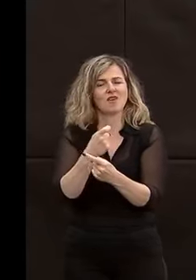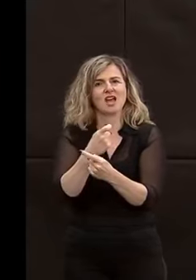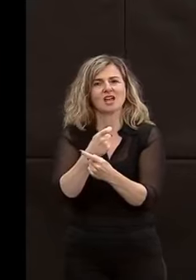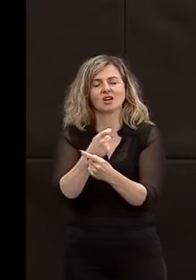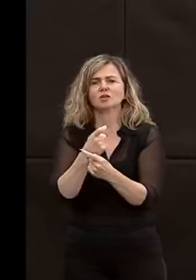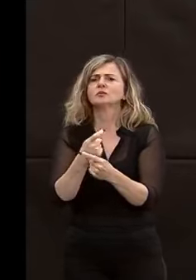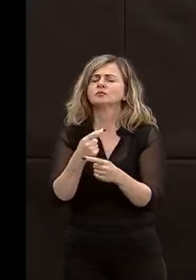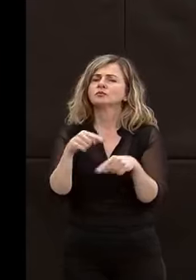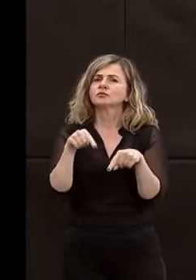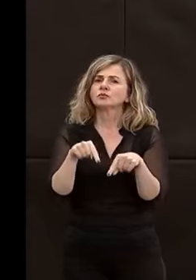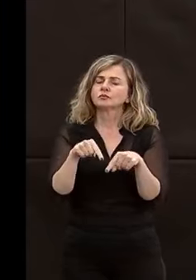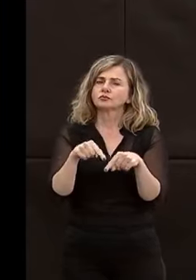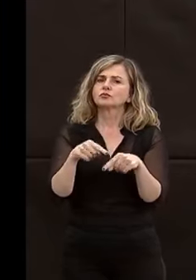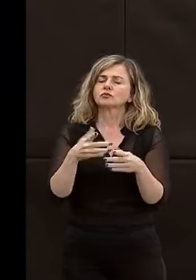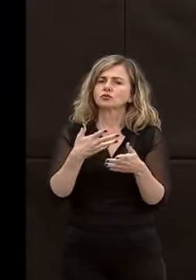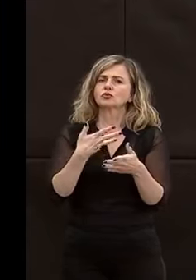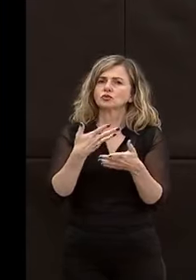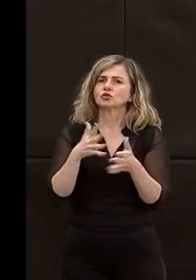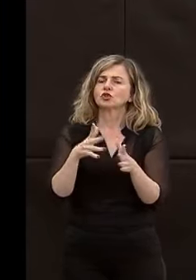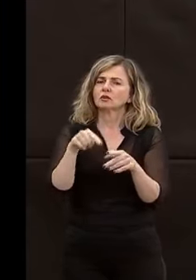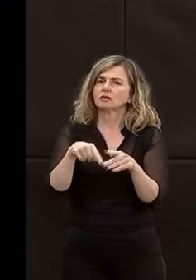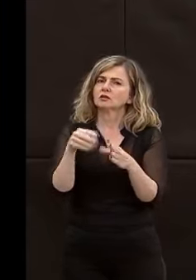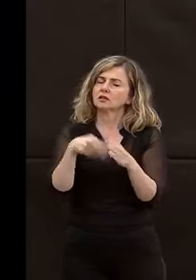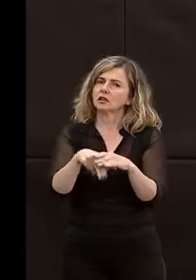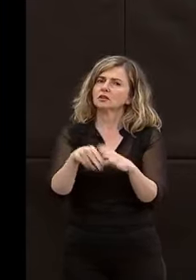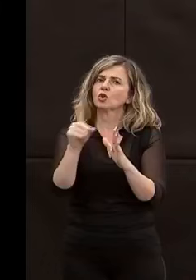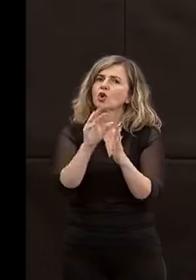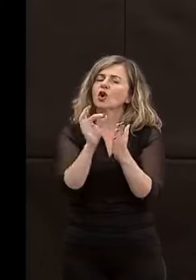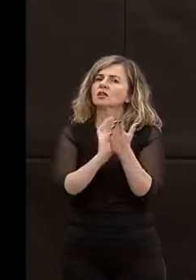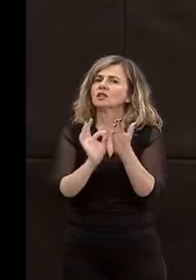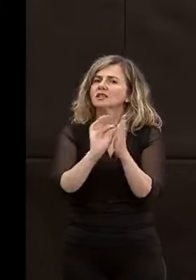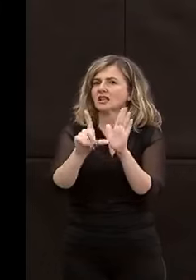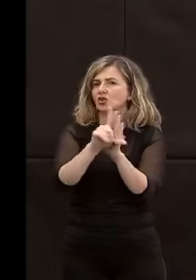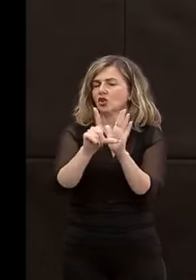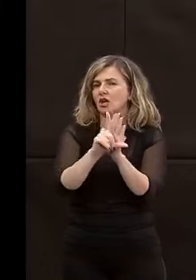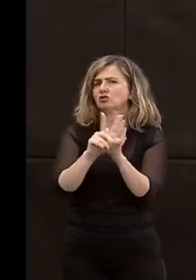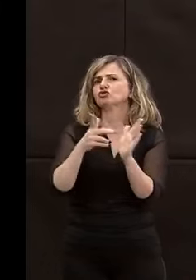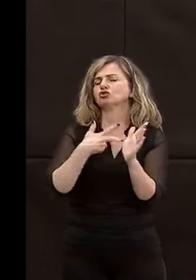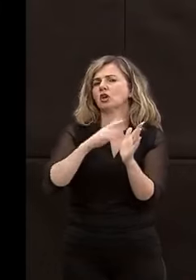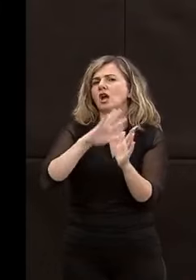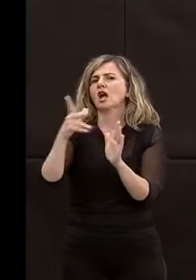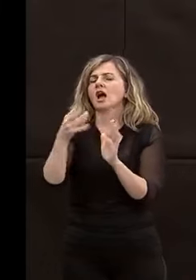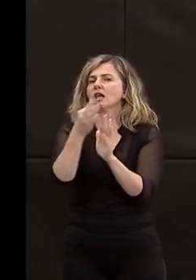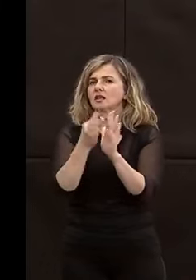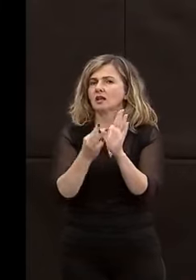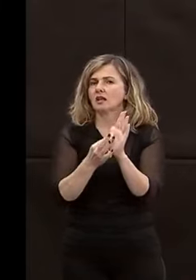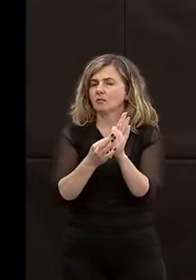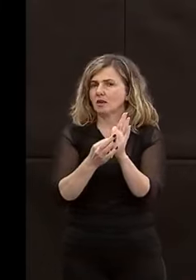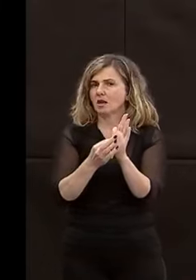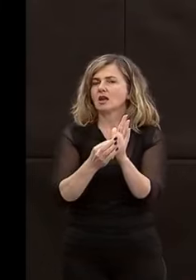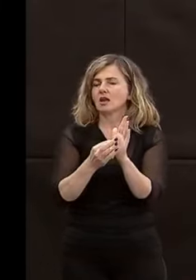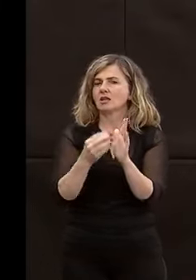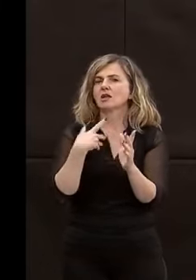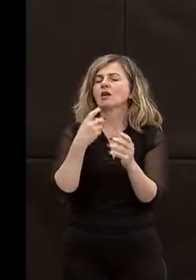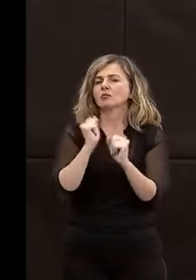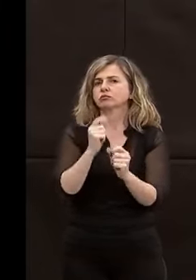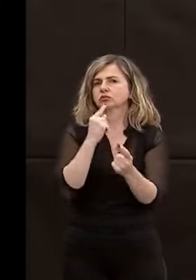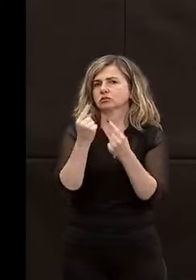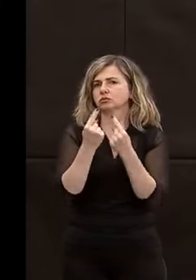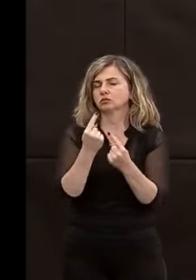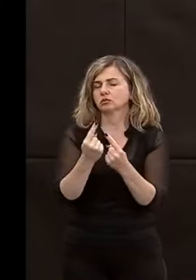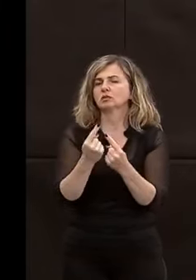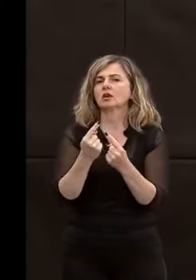abbiamo però in questo disegno di legge tanti altri elementi di cui di cui discutere che riguardano